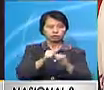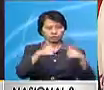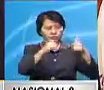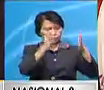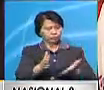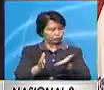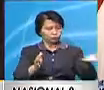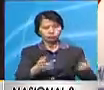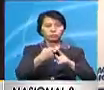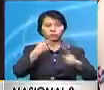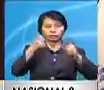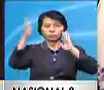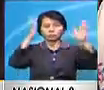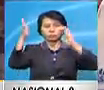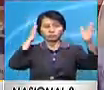kita ada.